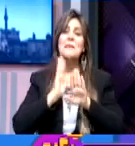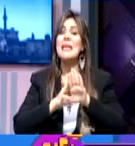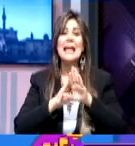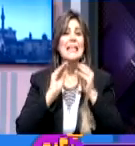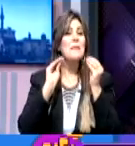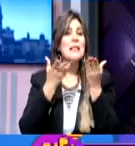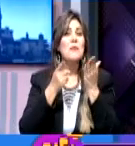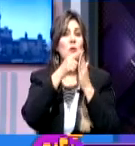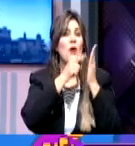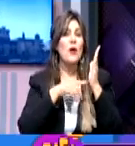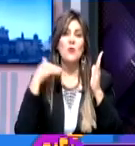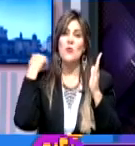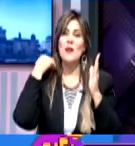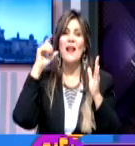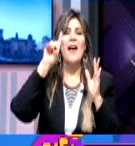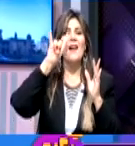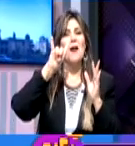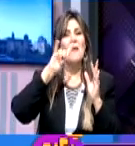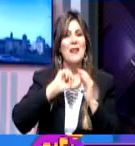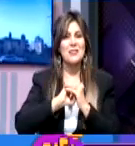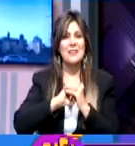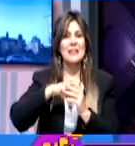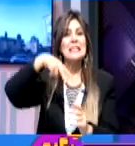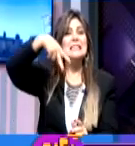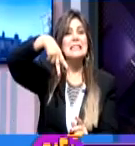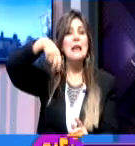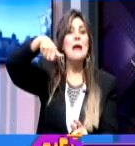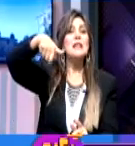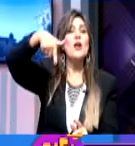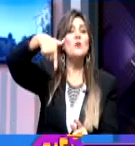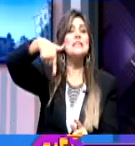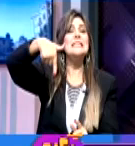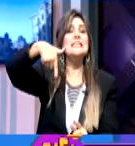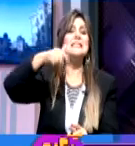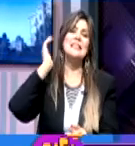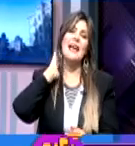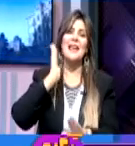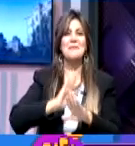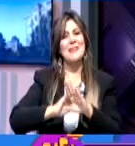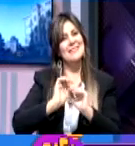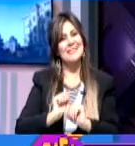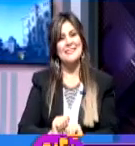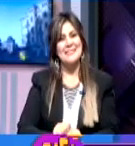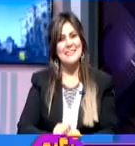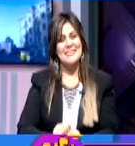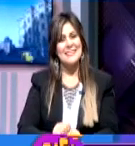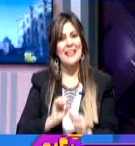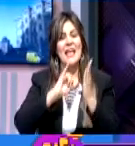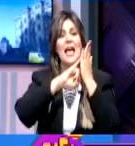10/2018 68 خدمه، 68 ماده. تمام؟ ايوه.